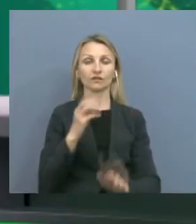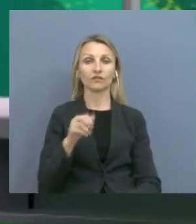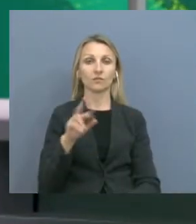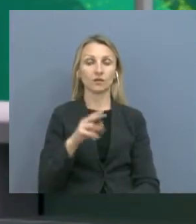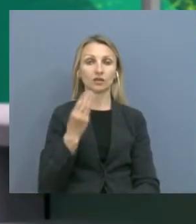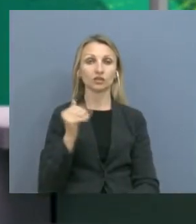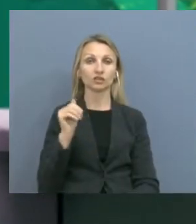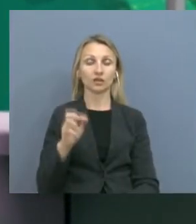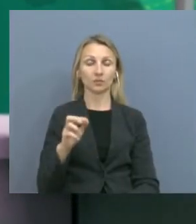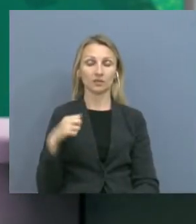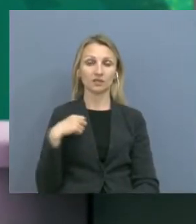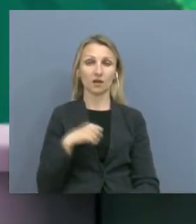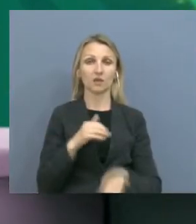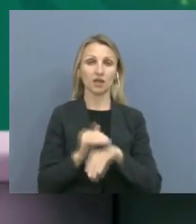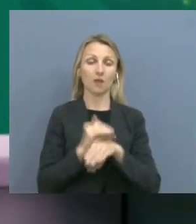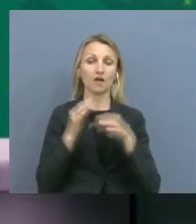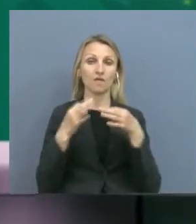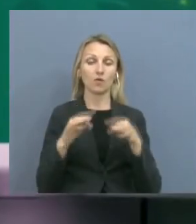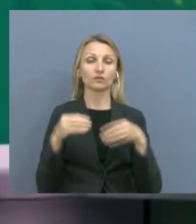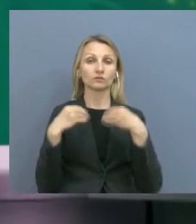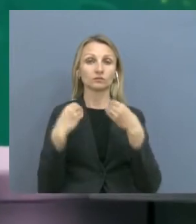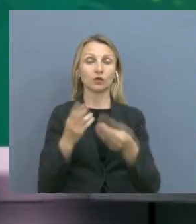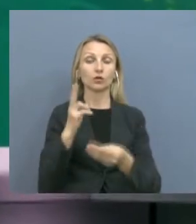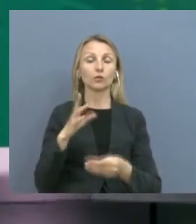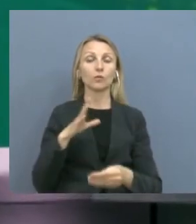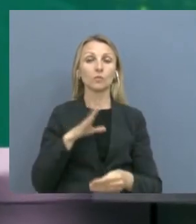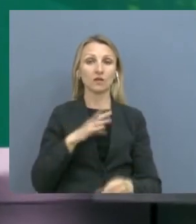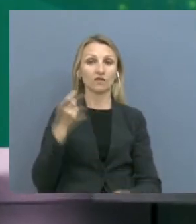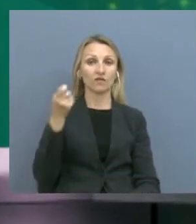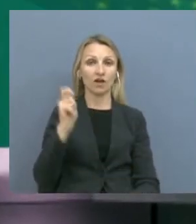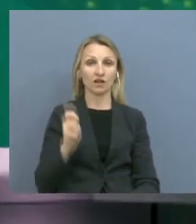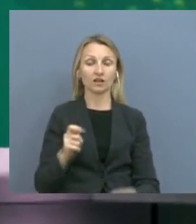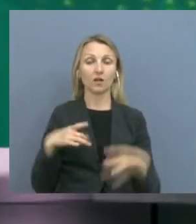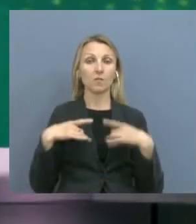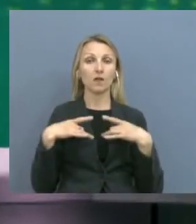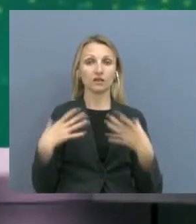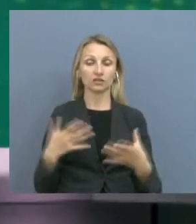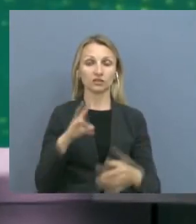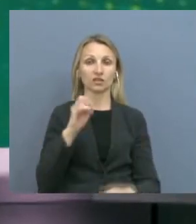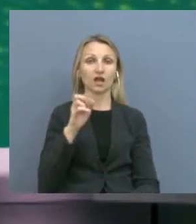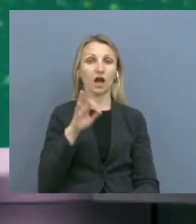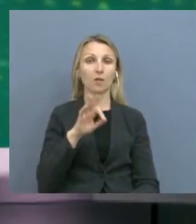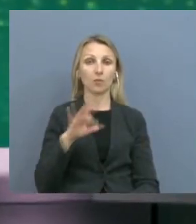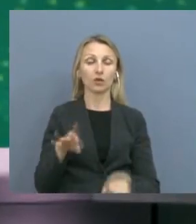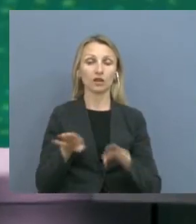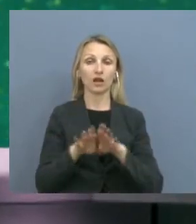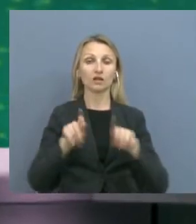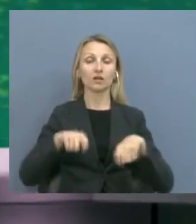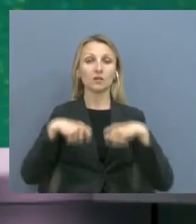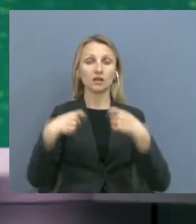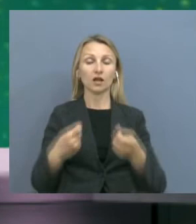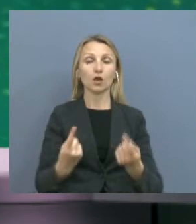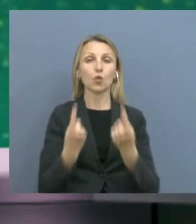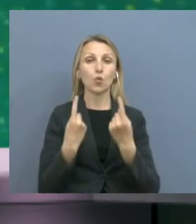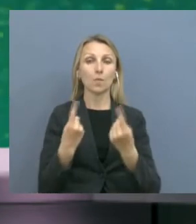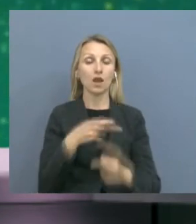штаба добровольцев Акмолинской области вручили фронтовикам и труженикам тыла праздничные наборы. Они также передали юбилейные медали,